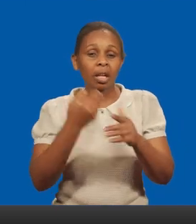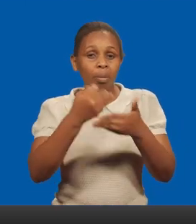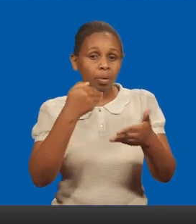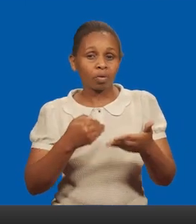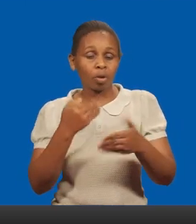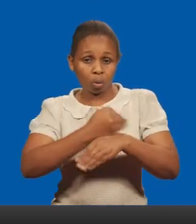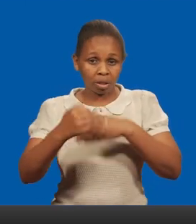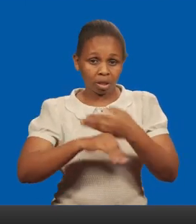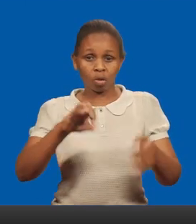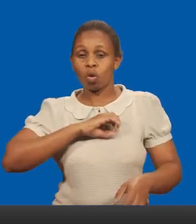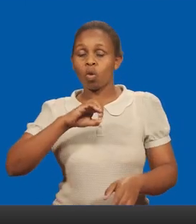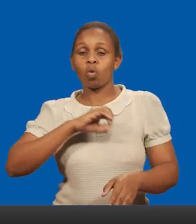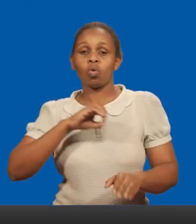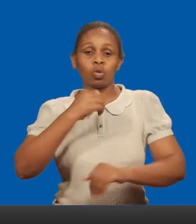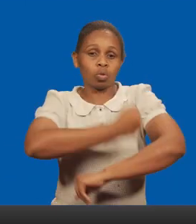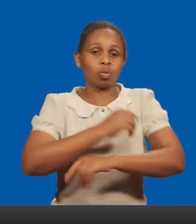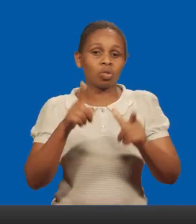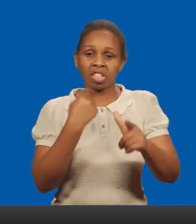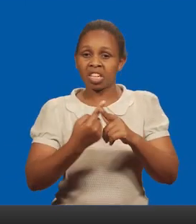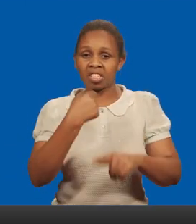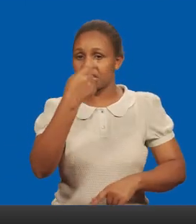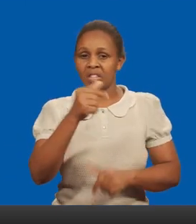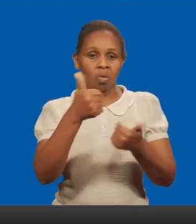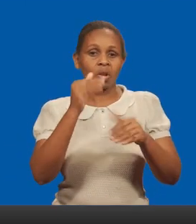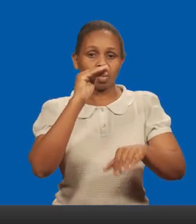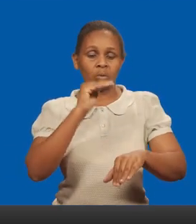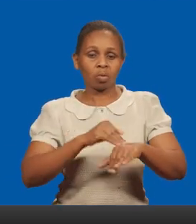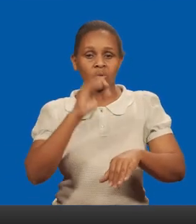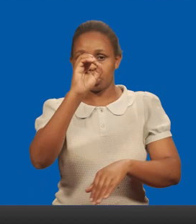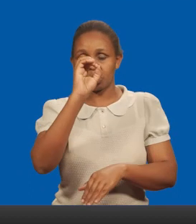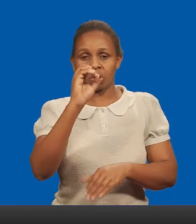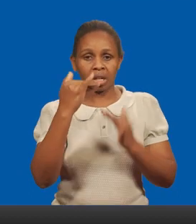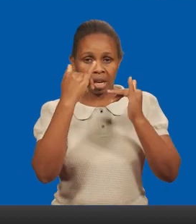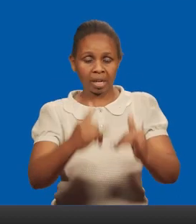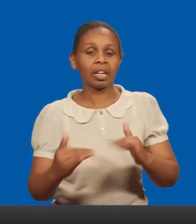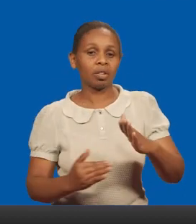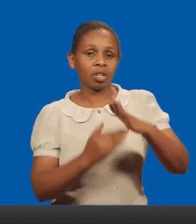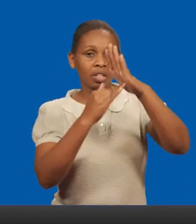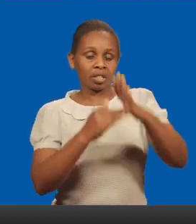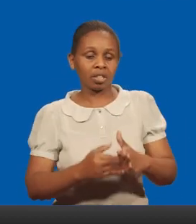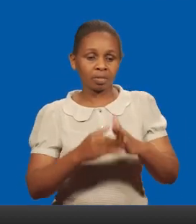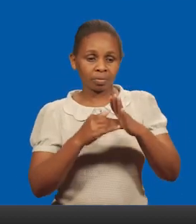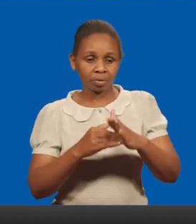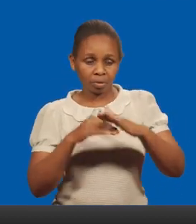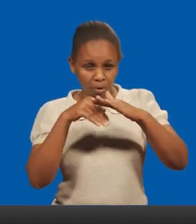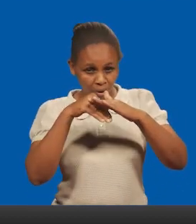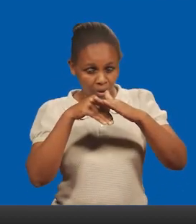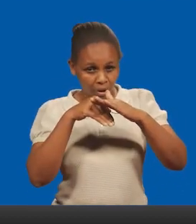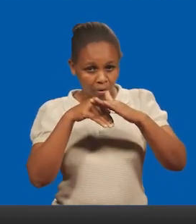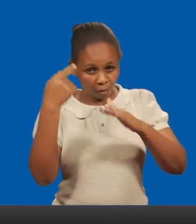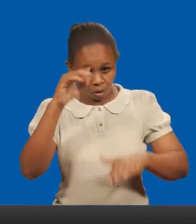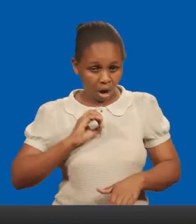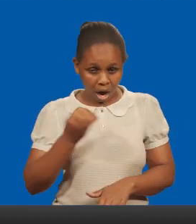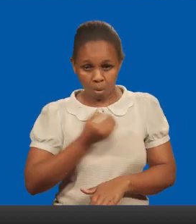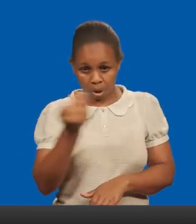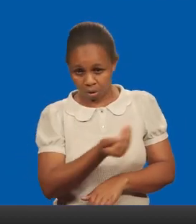shule before we can construct our own schools, hatutaambiana vizuri. We are laying a nutritional foundation for our